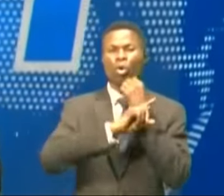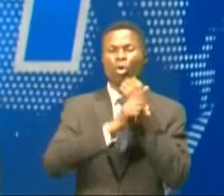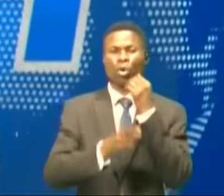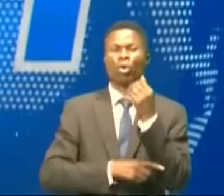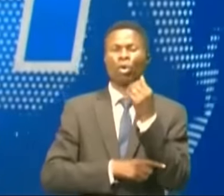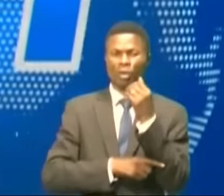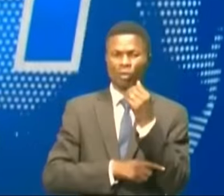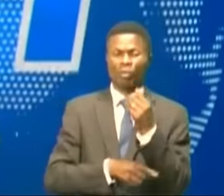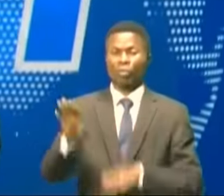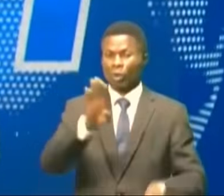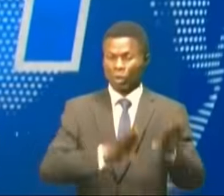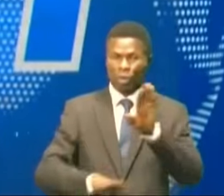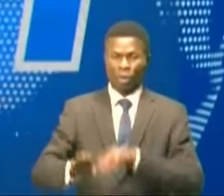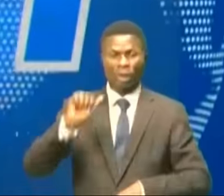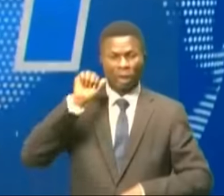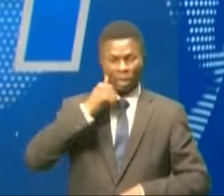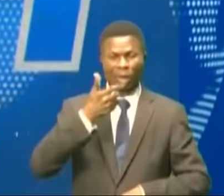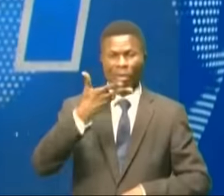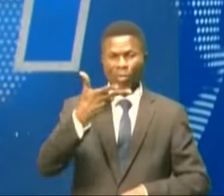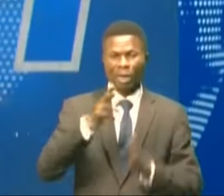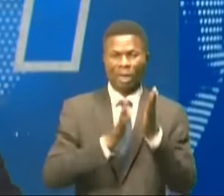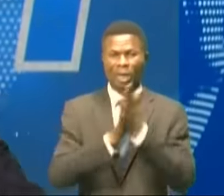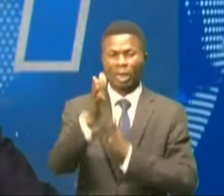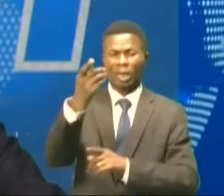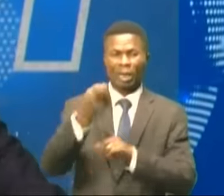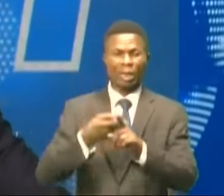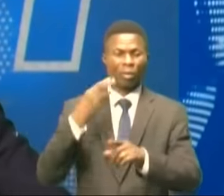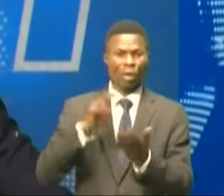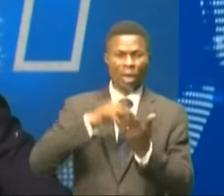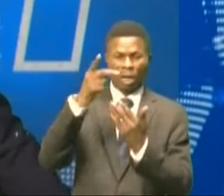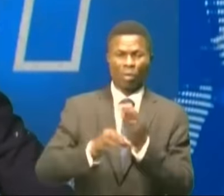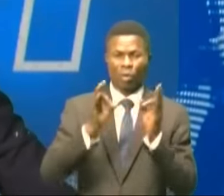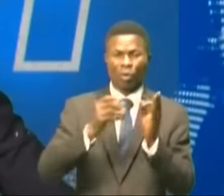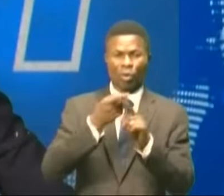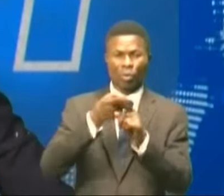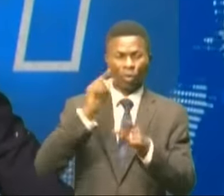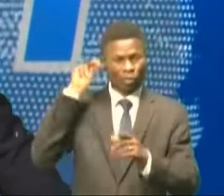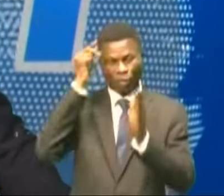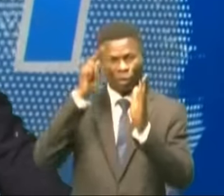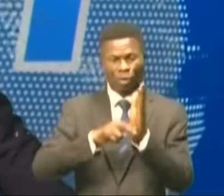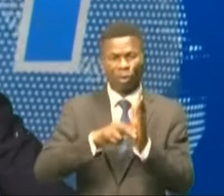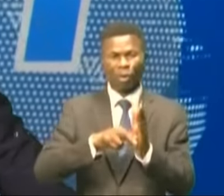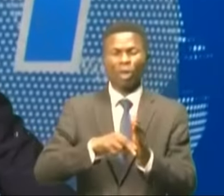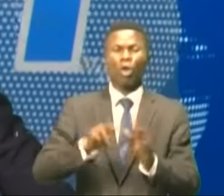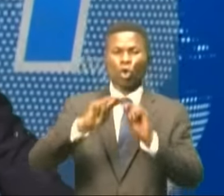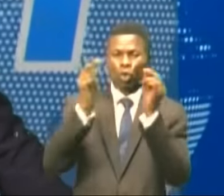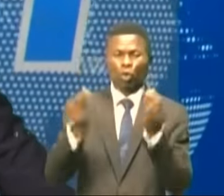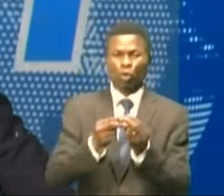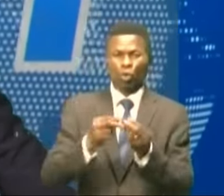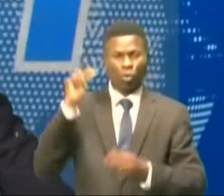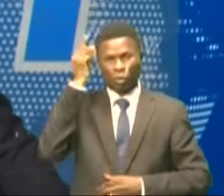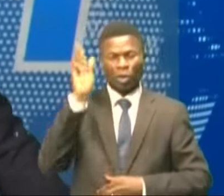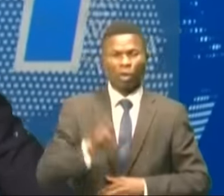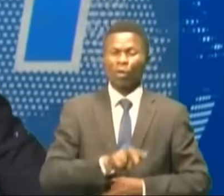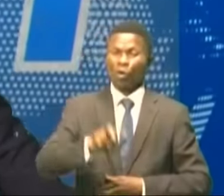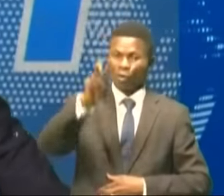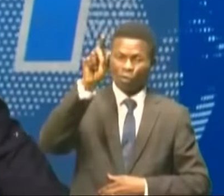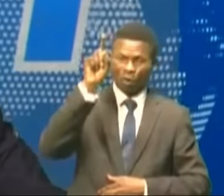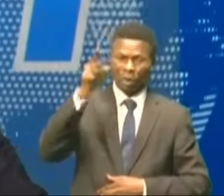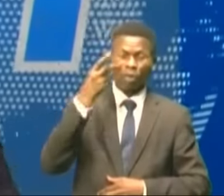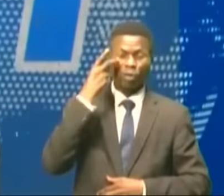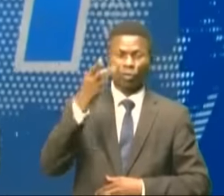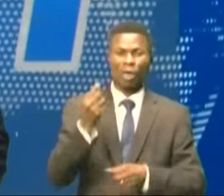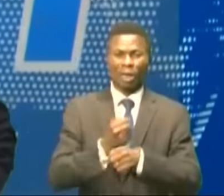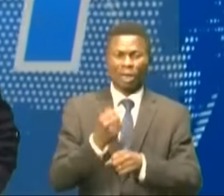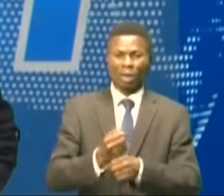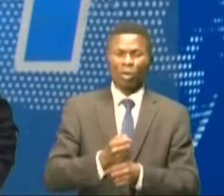victimes seront inhumées ce mercredi 15 mai selon le nouveau programme du gouvernement. Une mission gouvernementale déjà sur place a aujourd'hui inspecté les